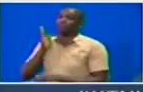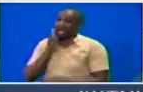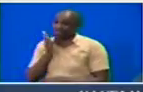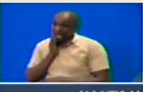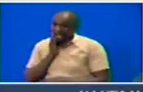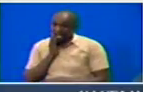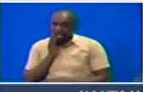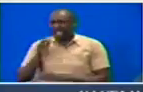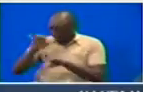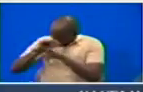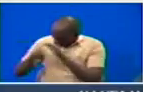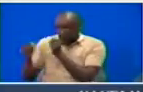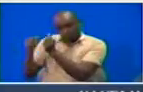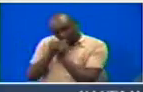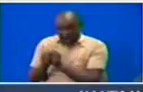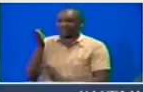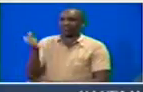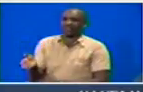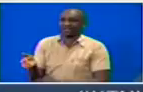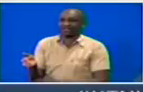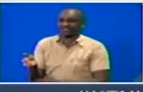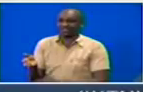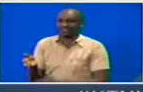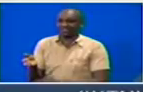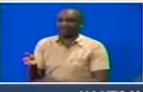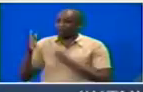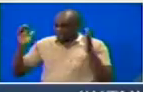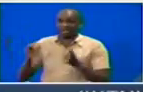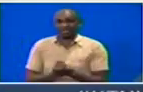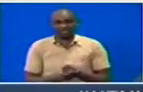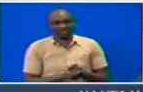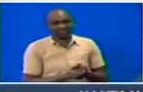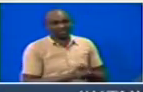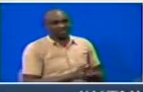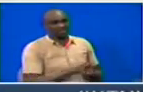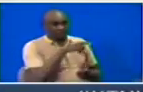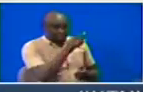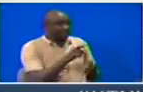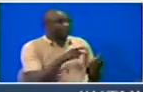Kwa hivyo hayo yote ukiunganisha pamoja. Mwanafunzi wa biolojia. Hapa.